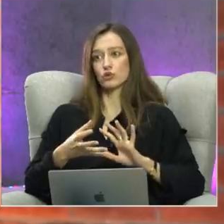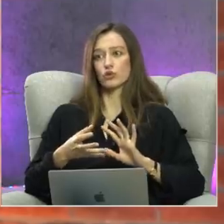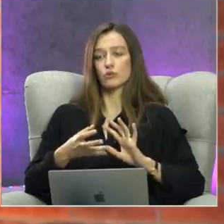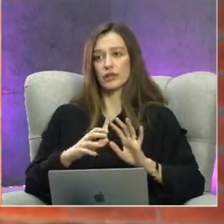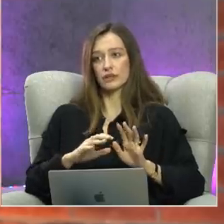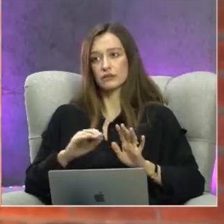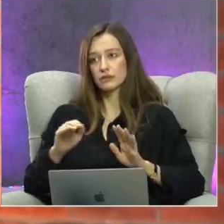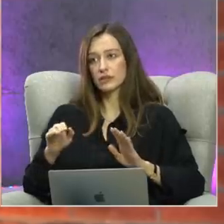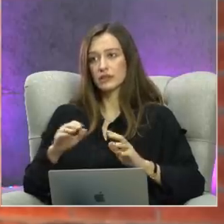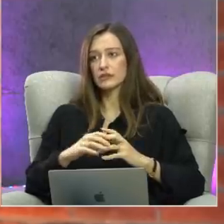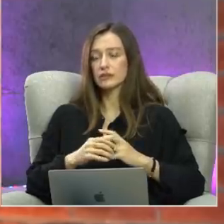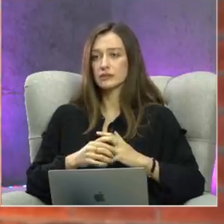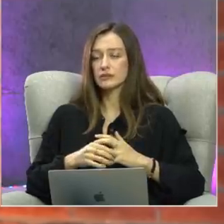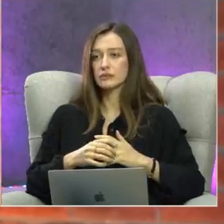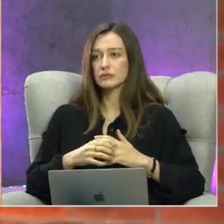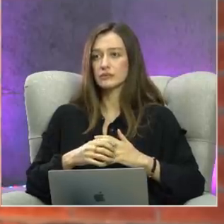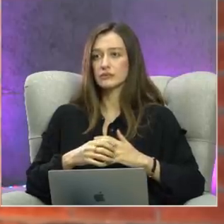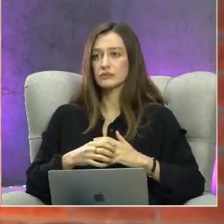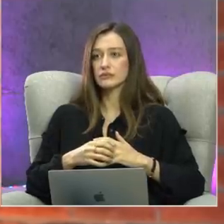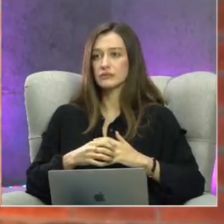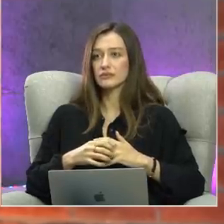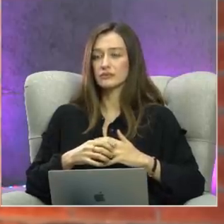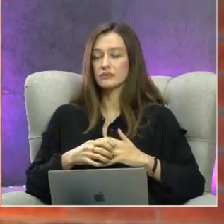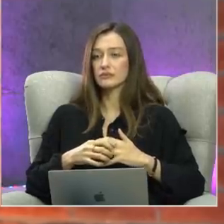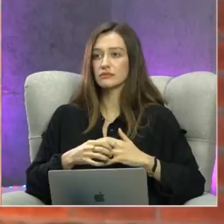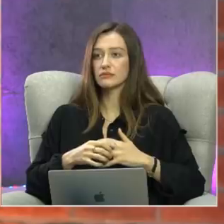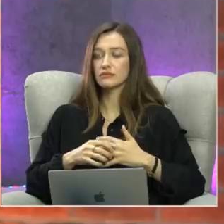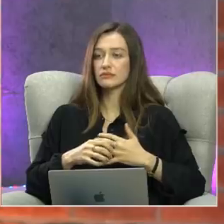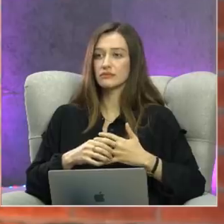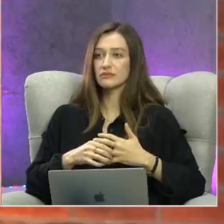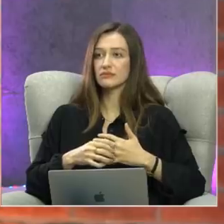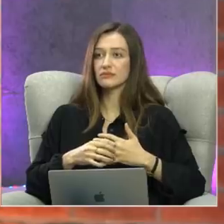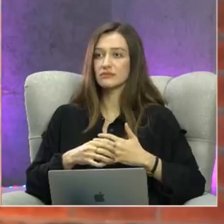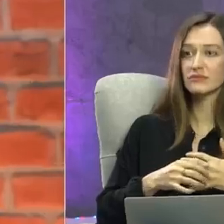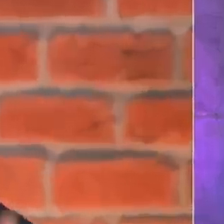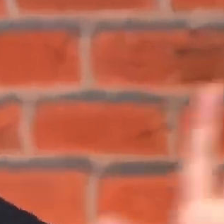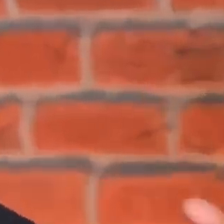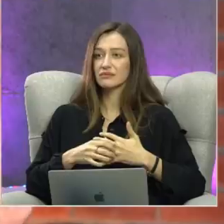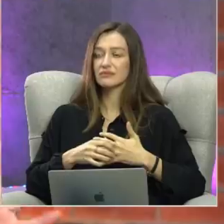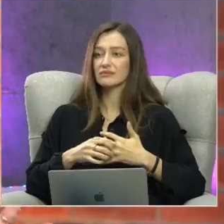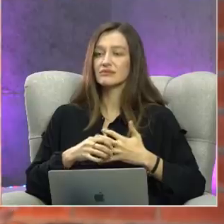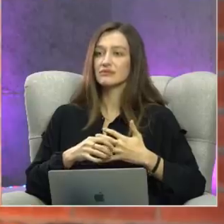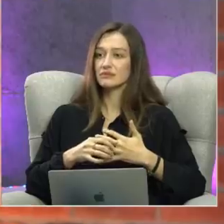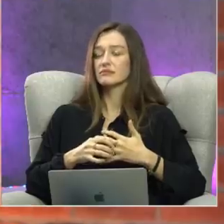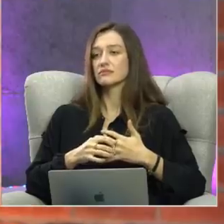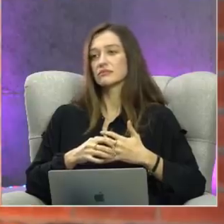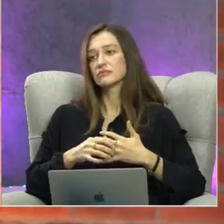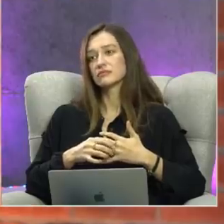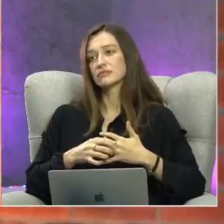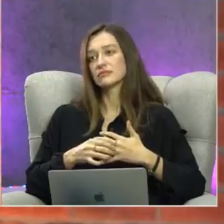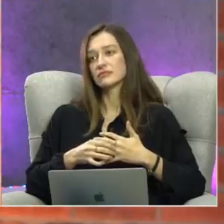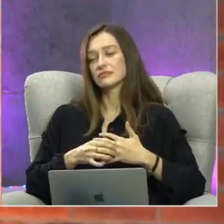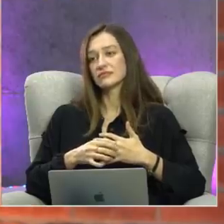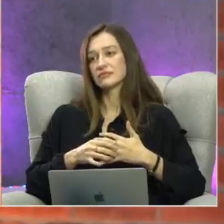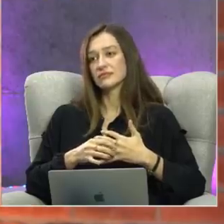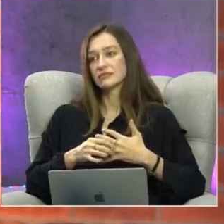de düşünüyorum. Hani. Ya Azal bir düşünsene. Annenle gidiyorsun el ele. Hı-hı. Bir şey görüyor anne. Falan yapıyor. Ya annen